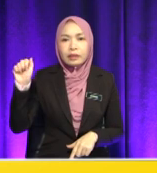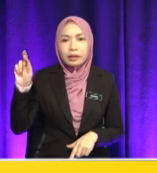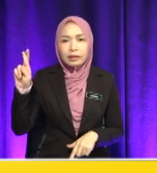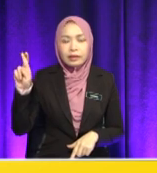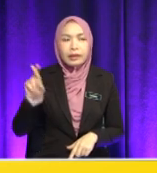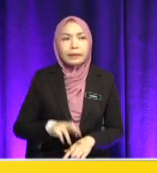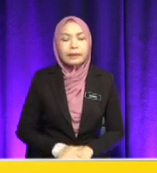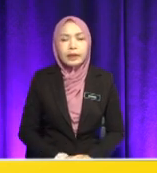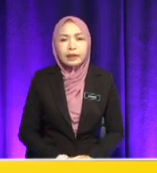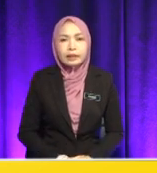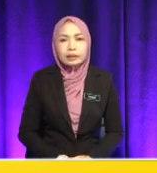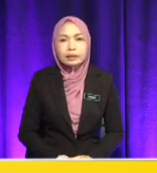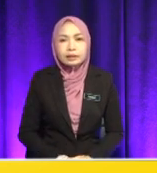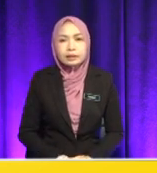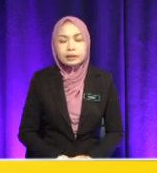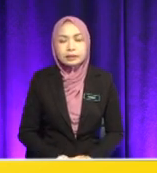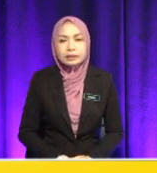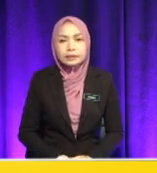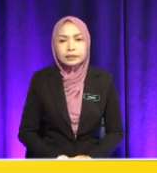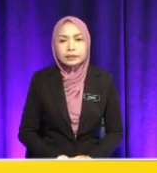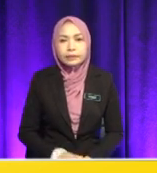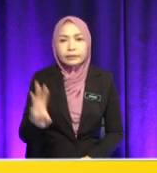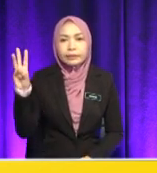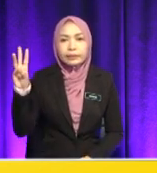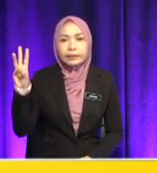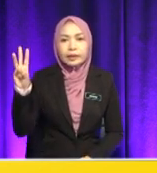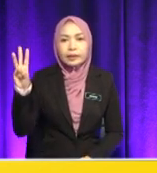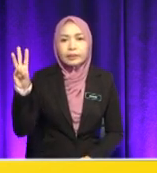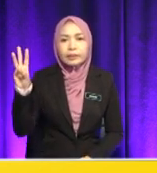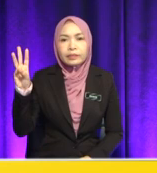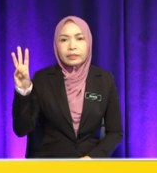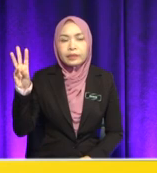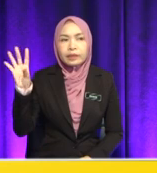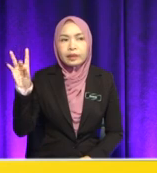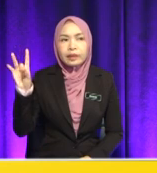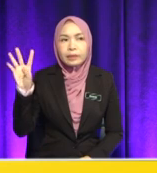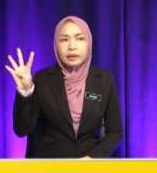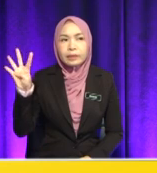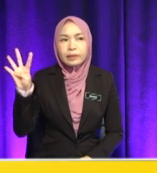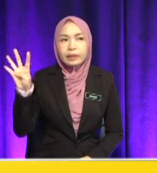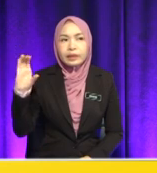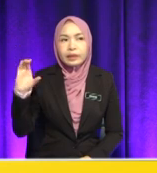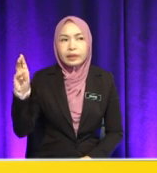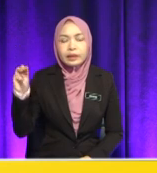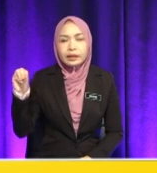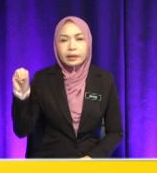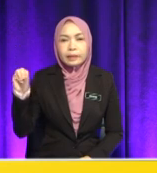silap dan dapat jawaban aki 684 cm itu tak tulis